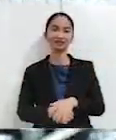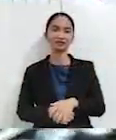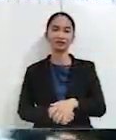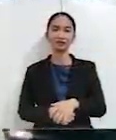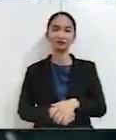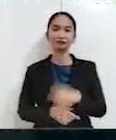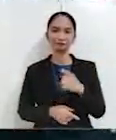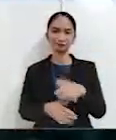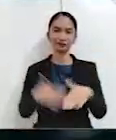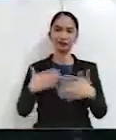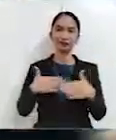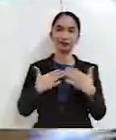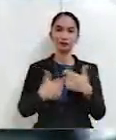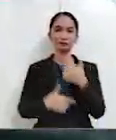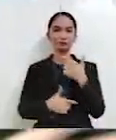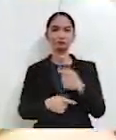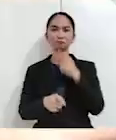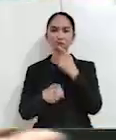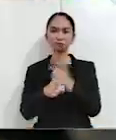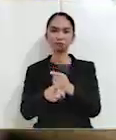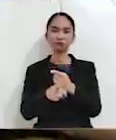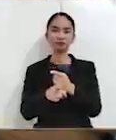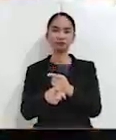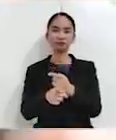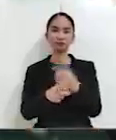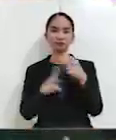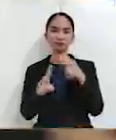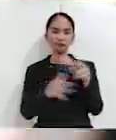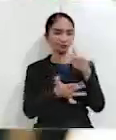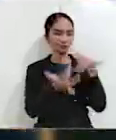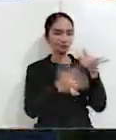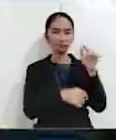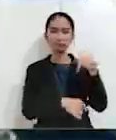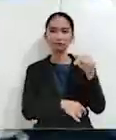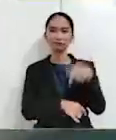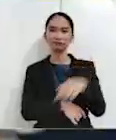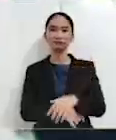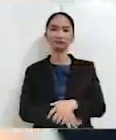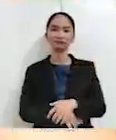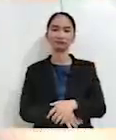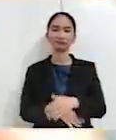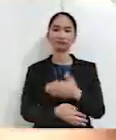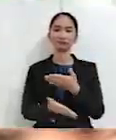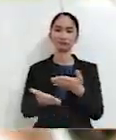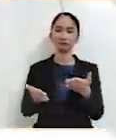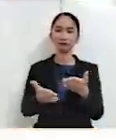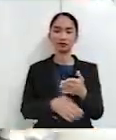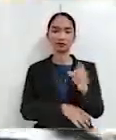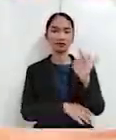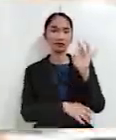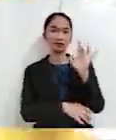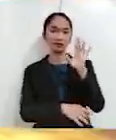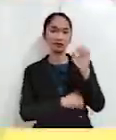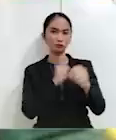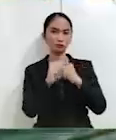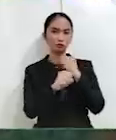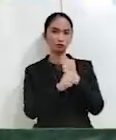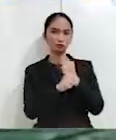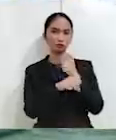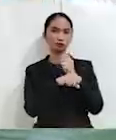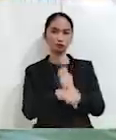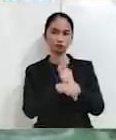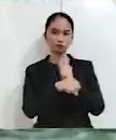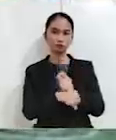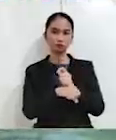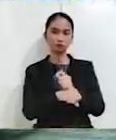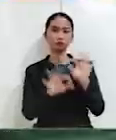pampagood vibes talaga sa mga namamasyal dito. Ito ay 18 taon ng tradisyon ng pamilya Tan.